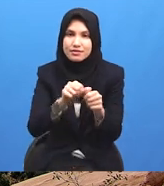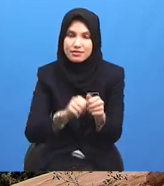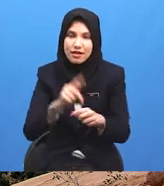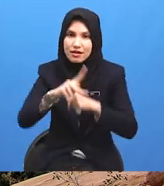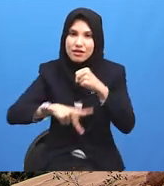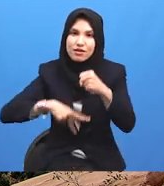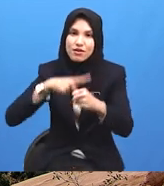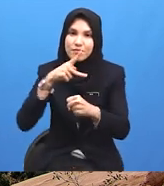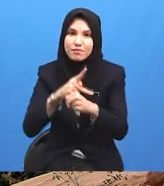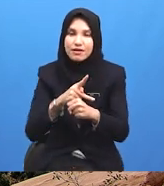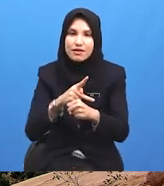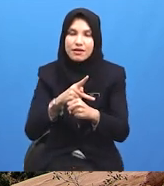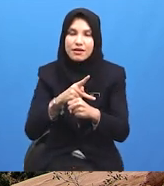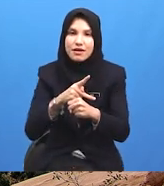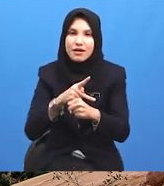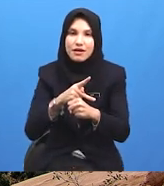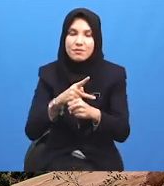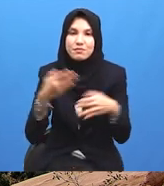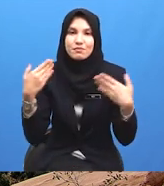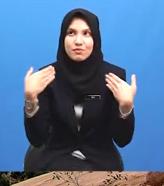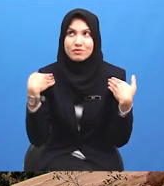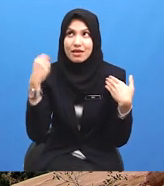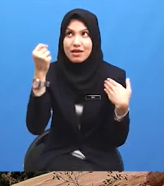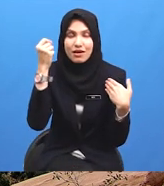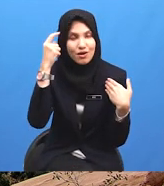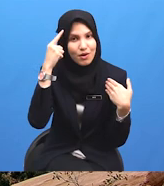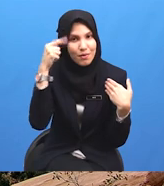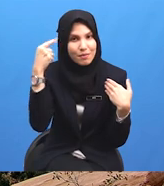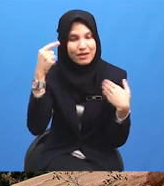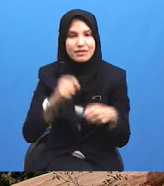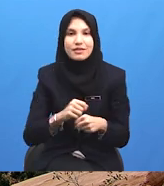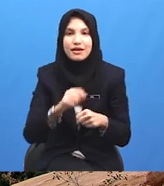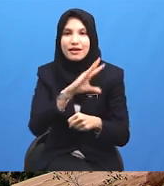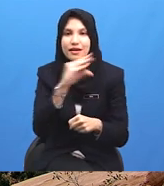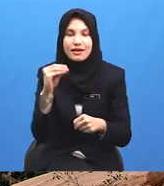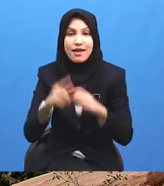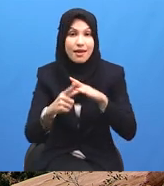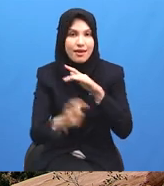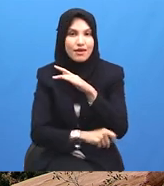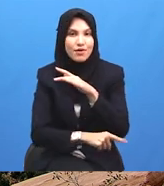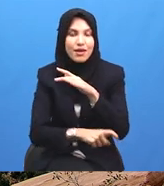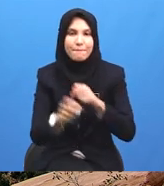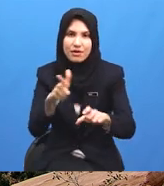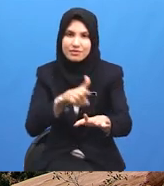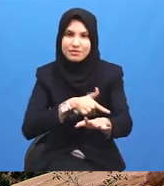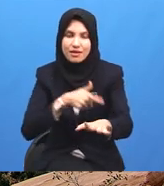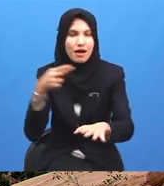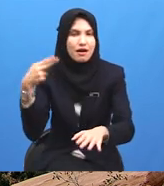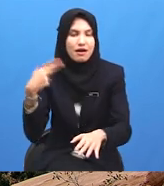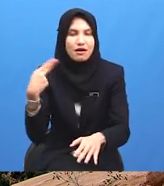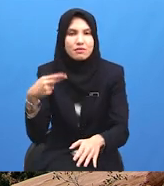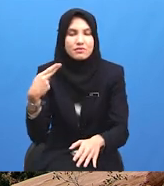mempunyai kepala dan ekor yang panjang. Haba dari matahari